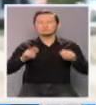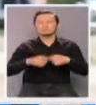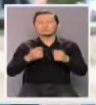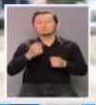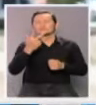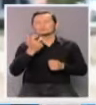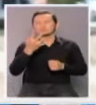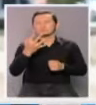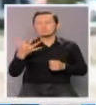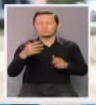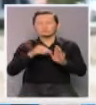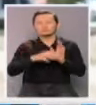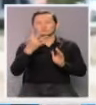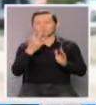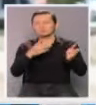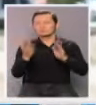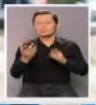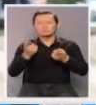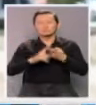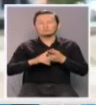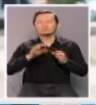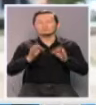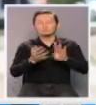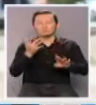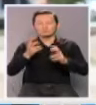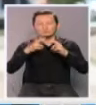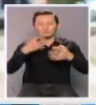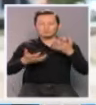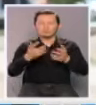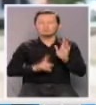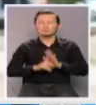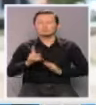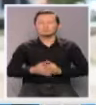345-бабының 4-бөлігіне сәйкес сотқа дейінгі тергеп-тексеру амалдары жүргізіліп жатыр.